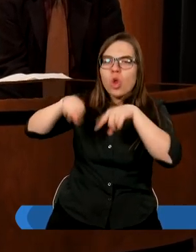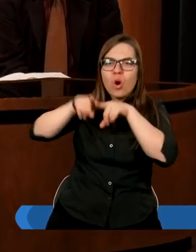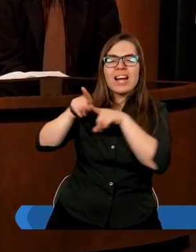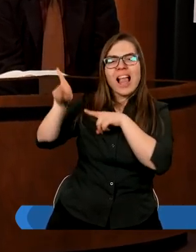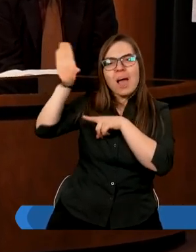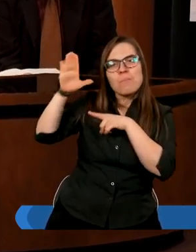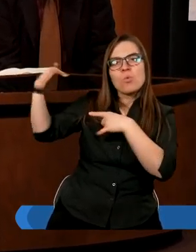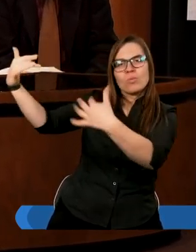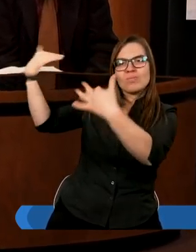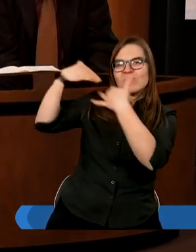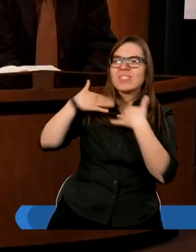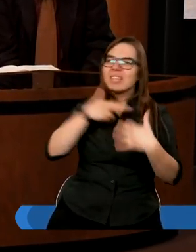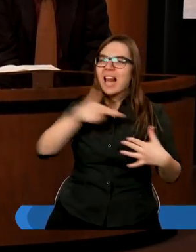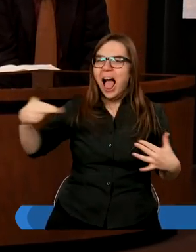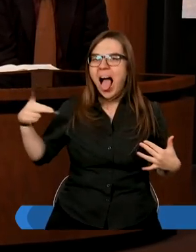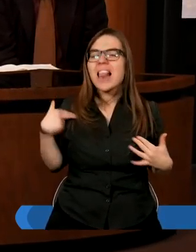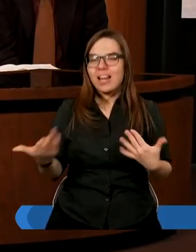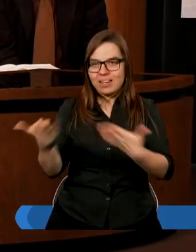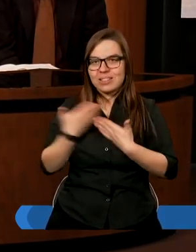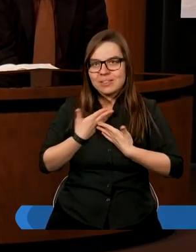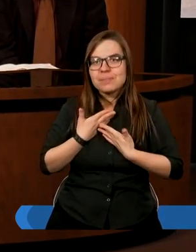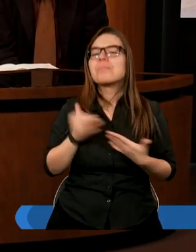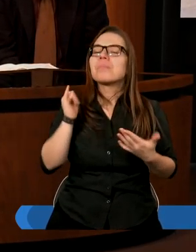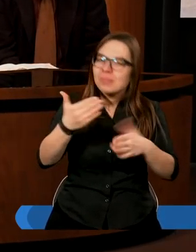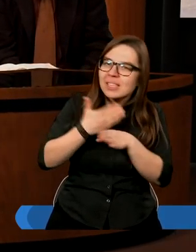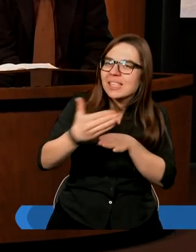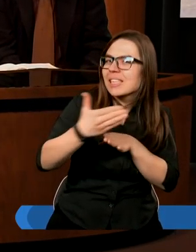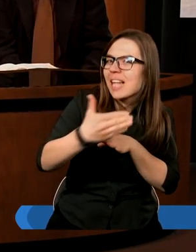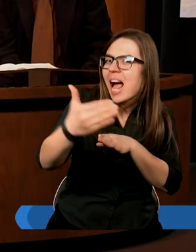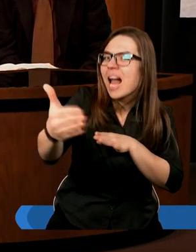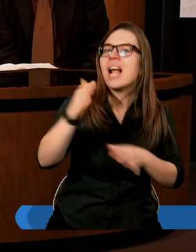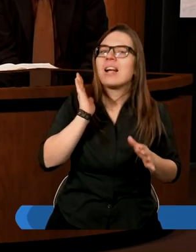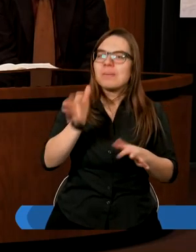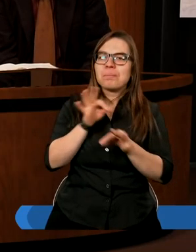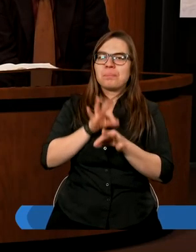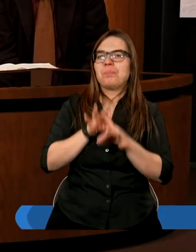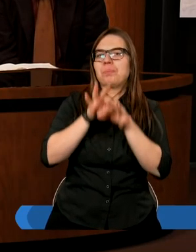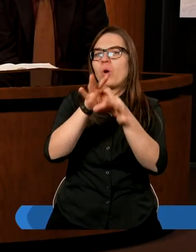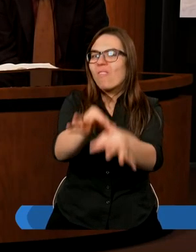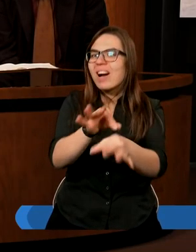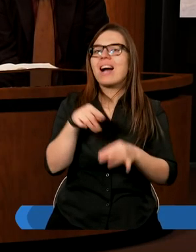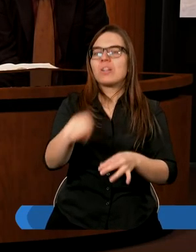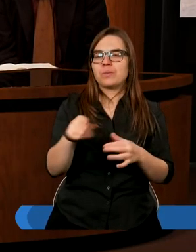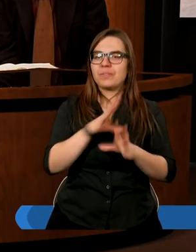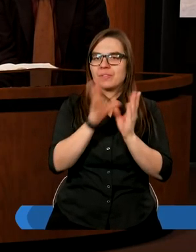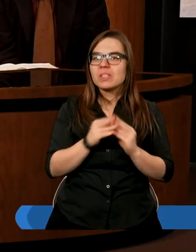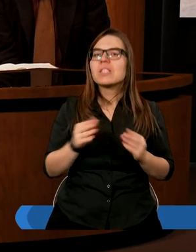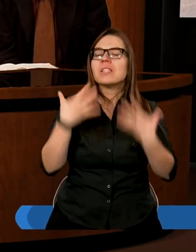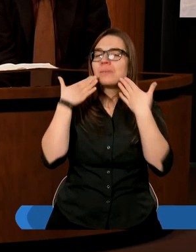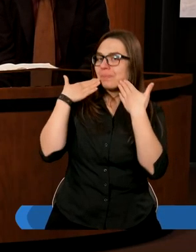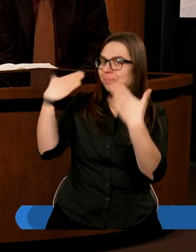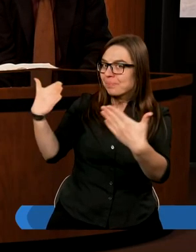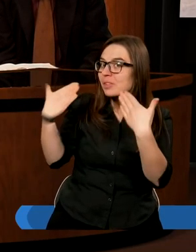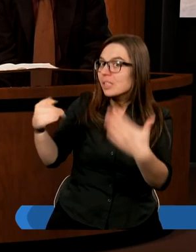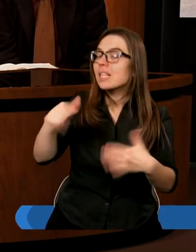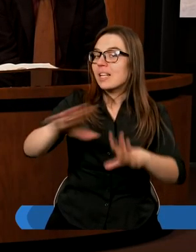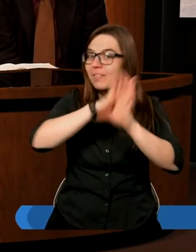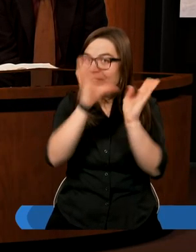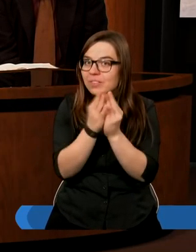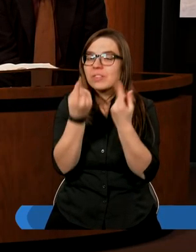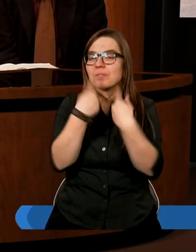dokonujesz Boże nasz i nadal będziesz nas prowadził przyjm podziękowanie które